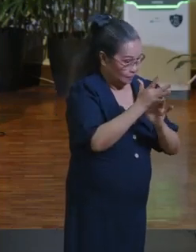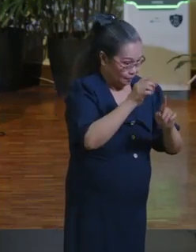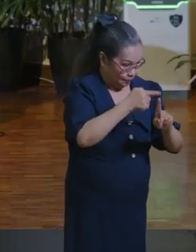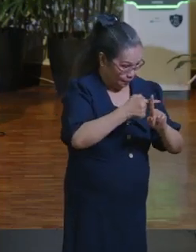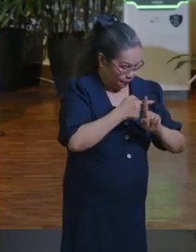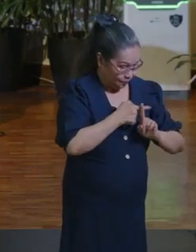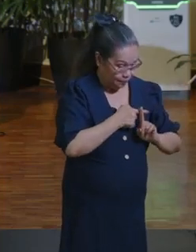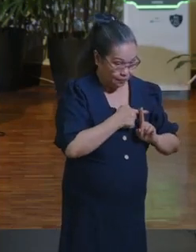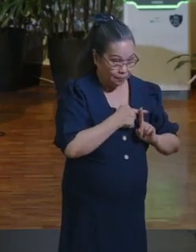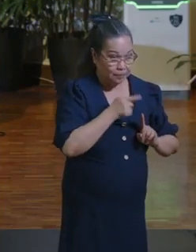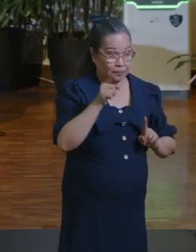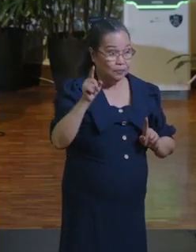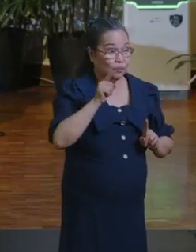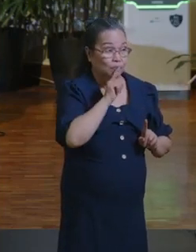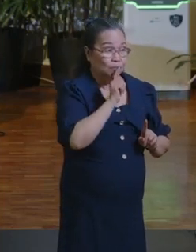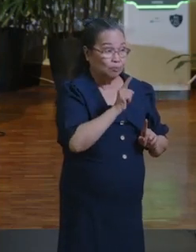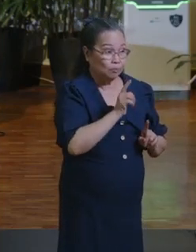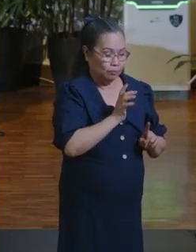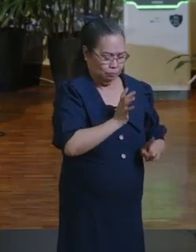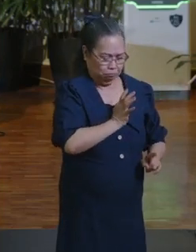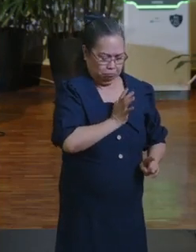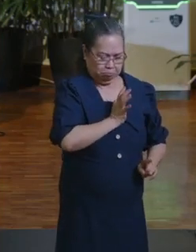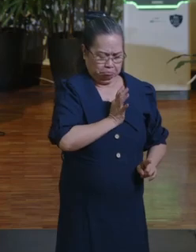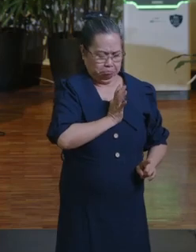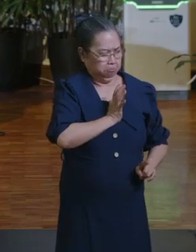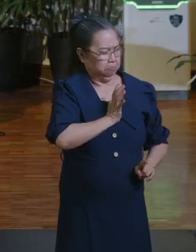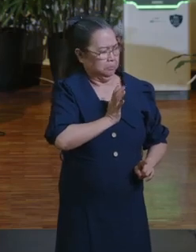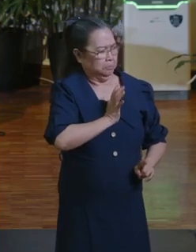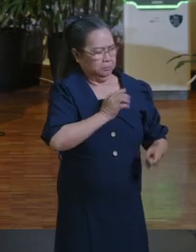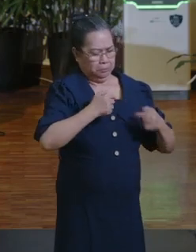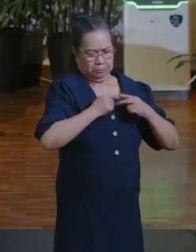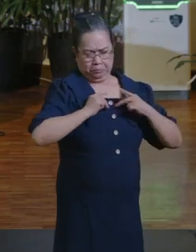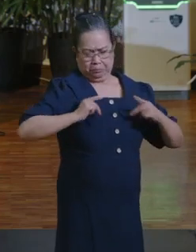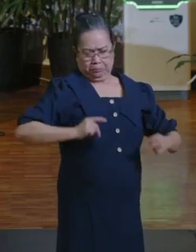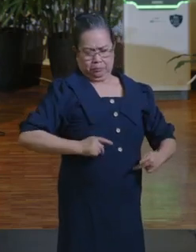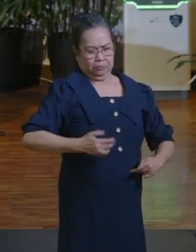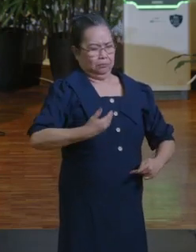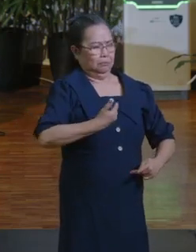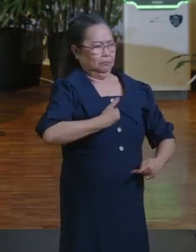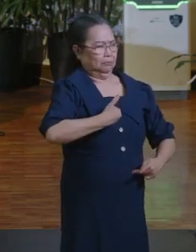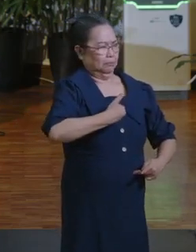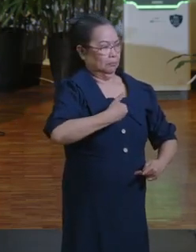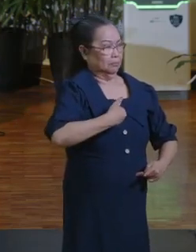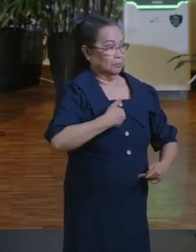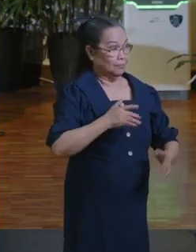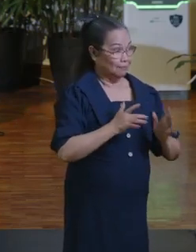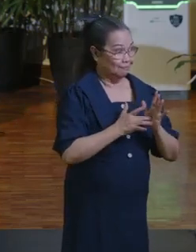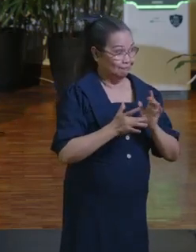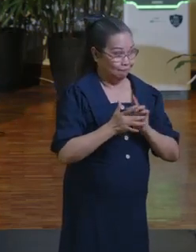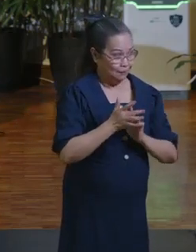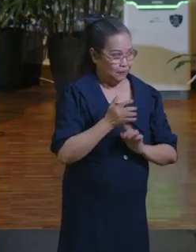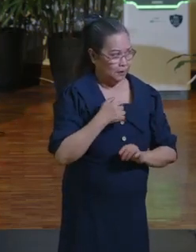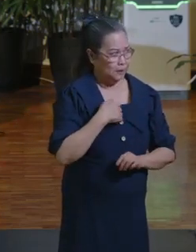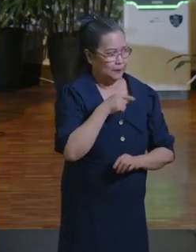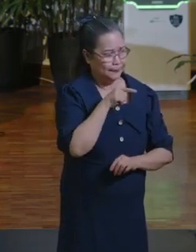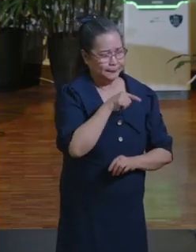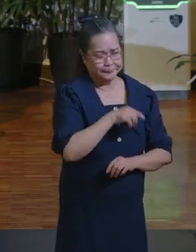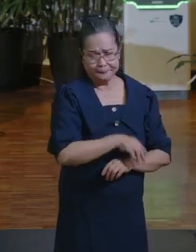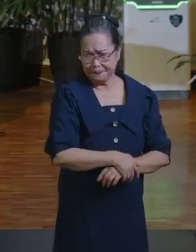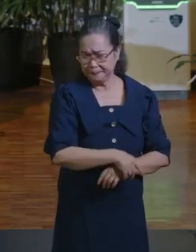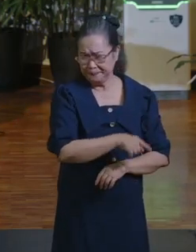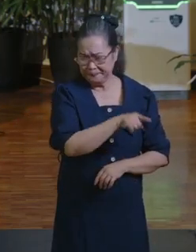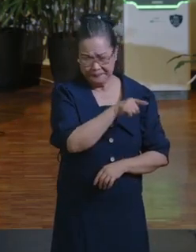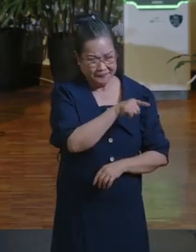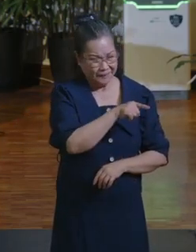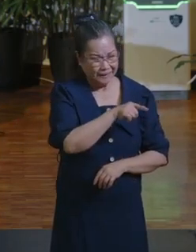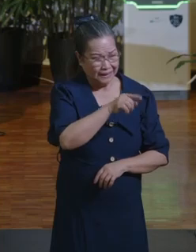mga pinaka-relihiyosong Hudyo, sa John chapter 8, ang tawag sa kanila ni Jesus, "You are